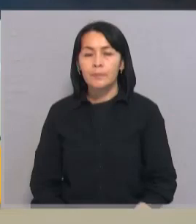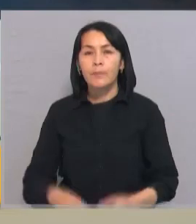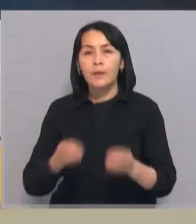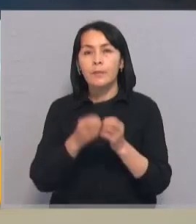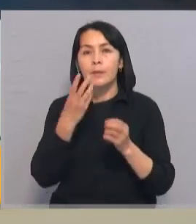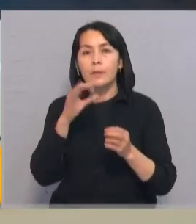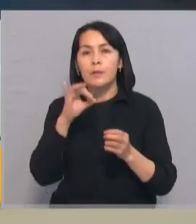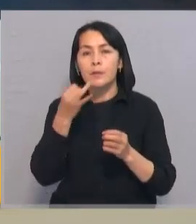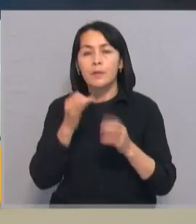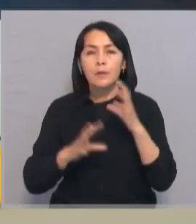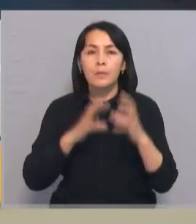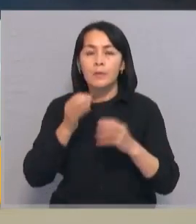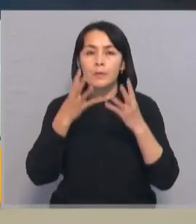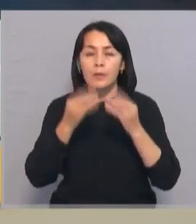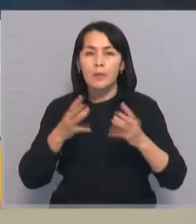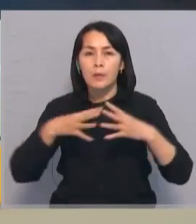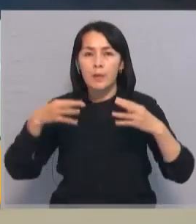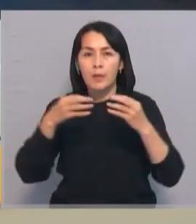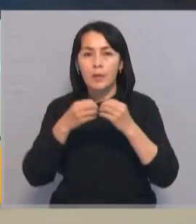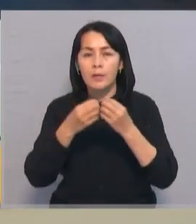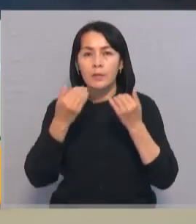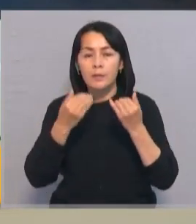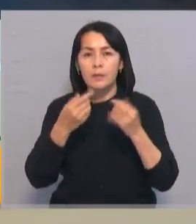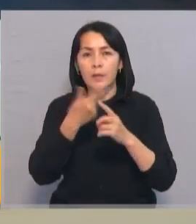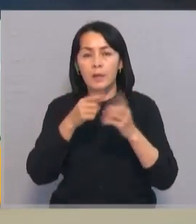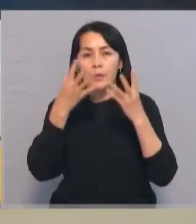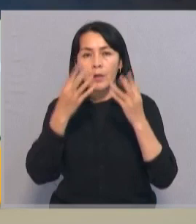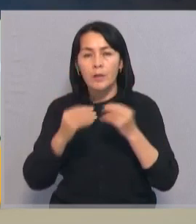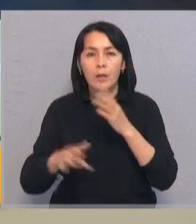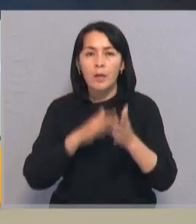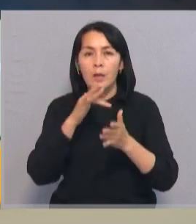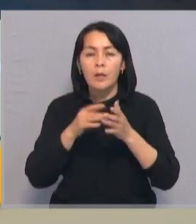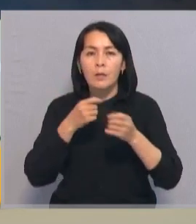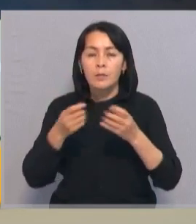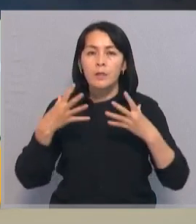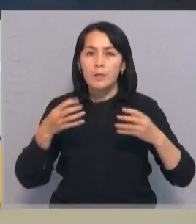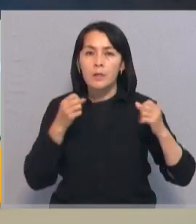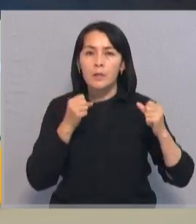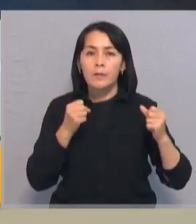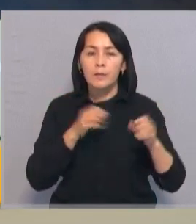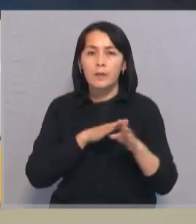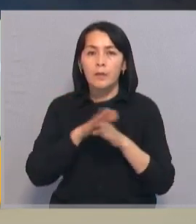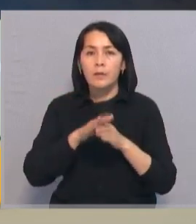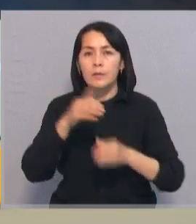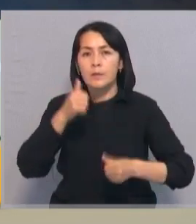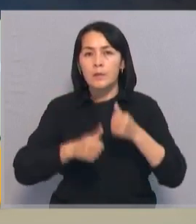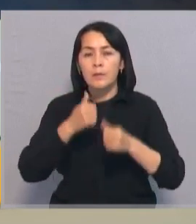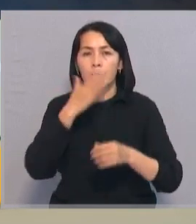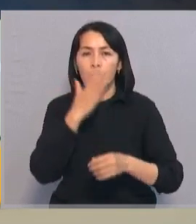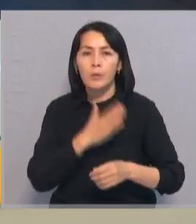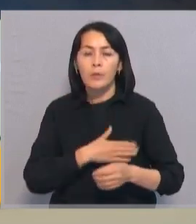15 мая – Международный день семьи. В связи с знаменательной датой городское управление здравоохранения организовало марафон